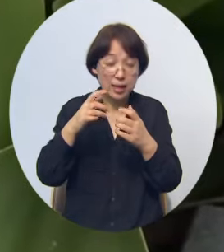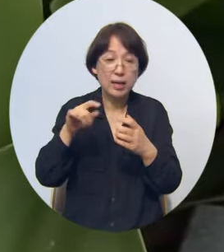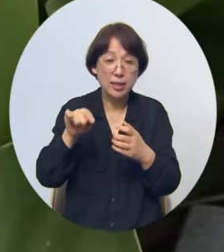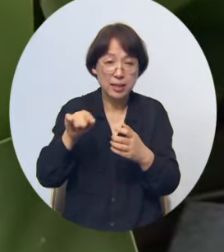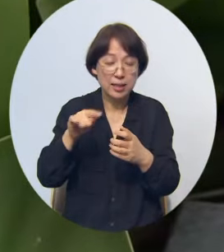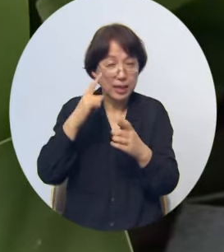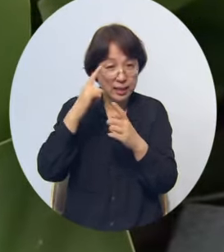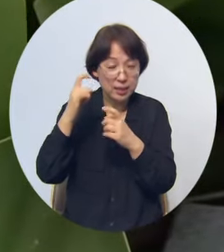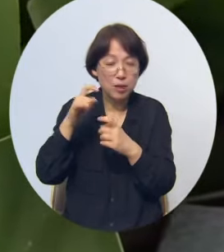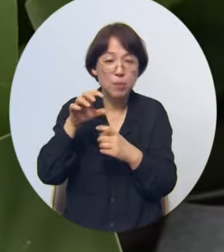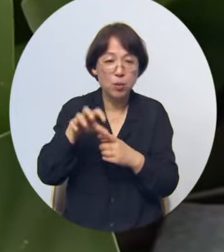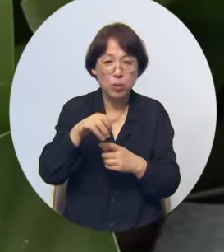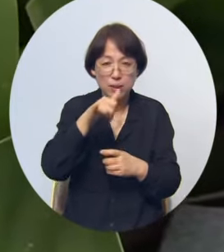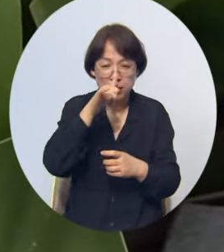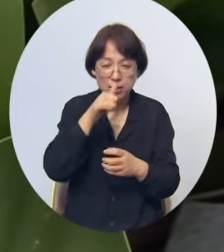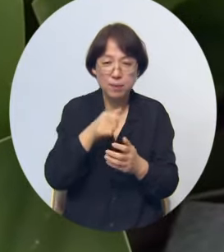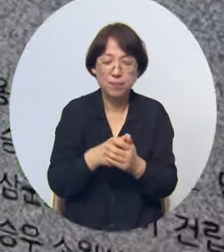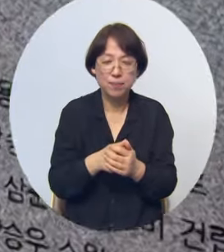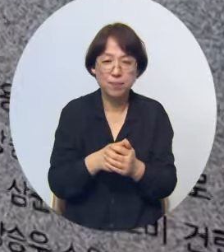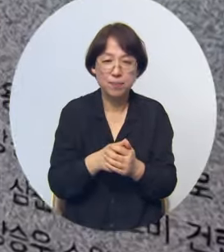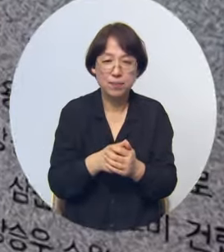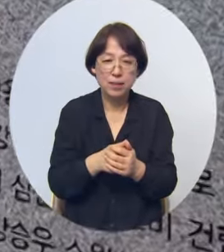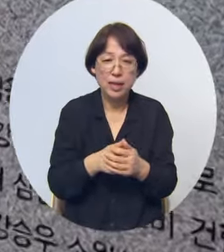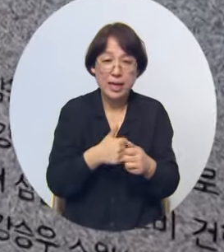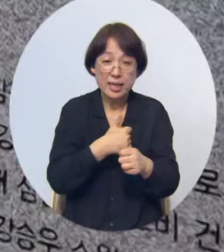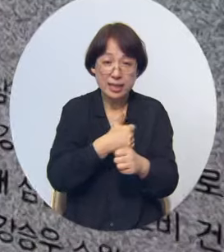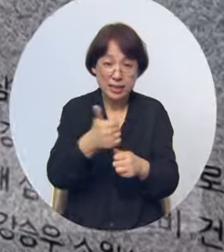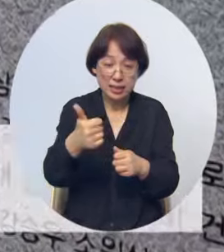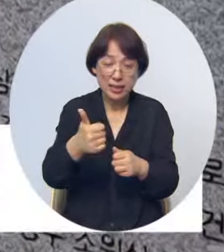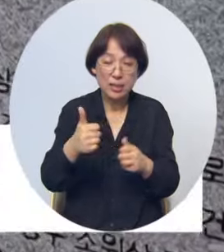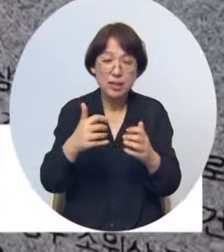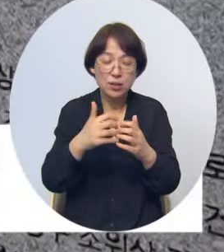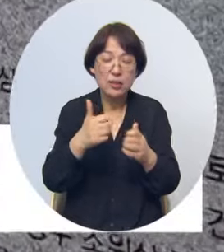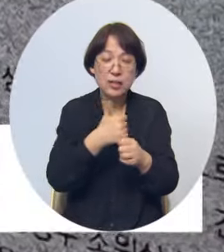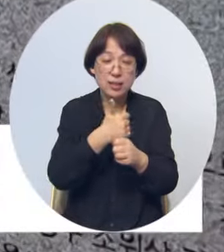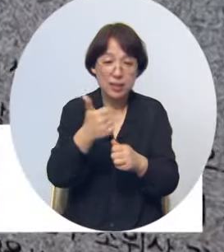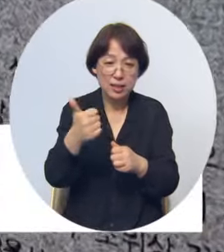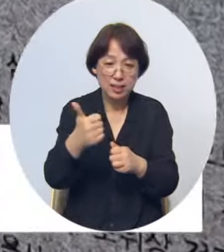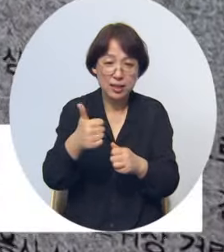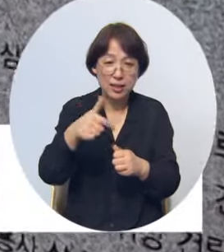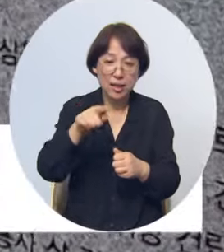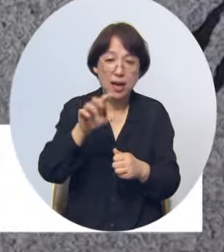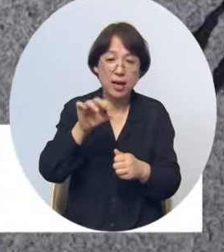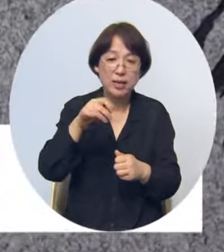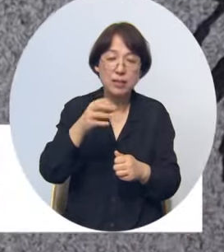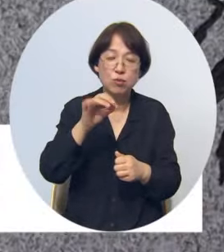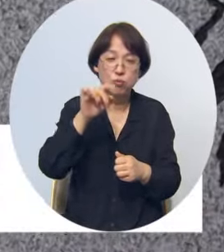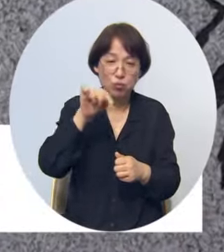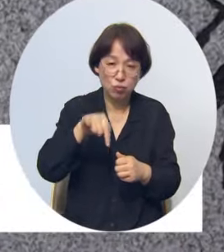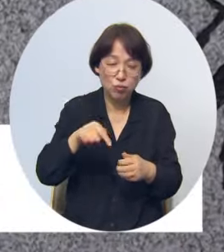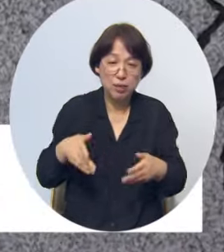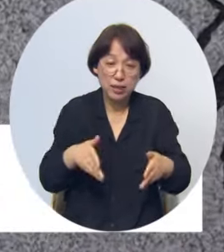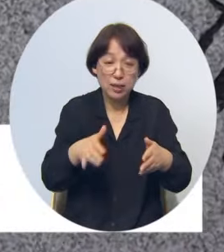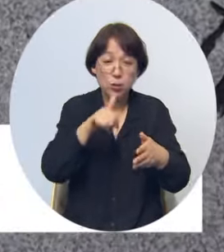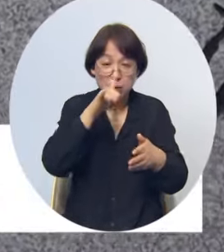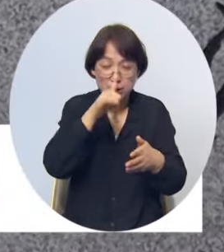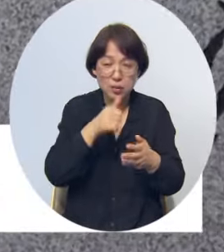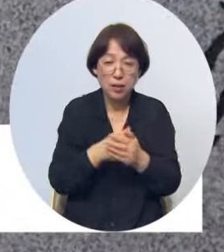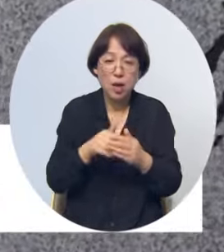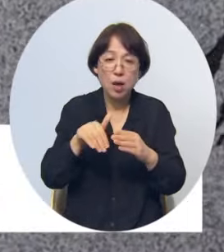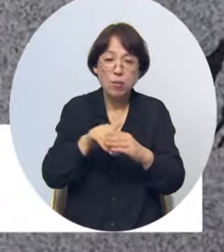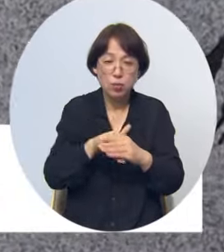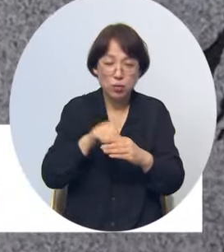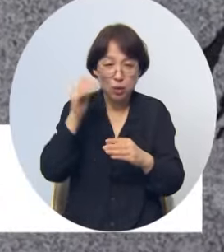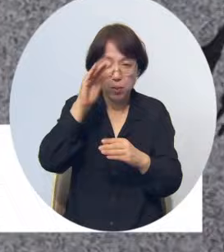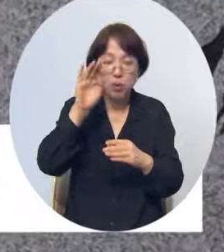전투를 승리로 이끌고 전사한 제주 출신 강승우 중위를 기리는 호국영웅 강승우로입니다. 유인촌